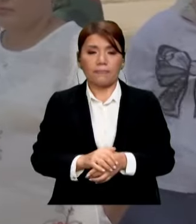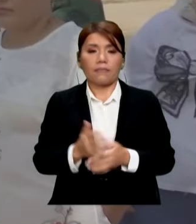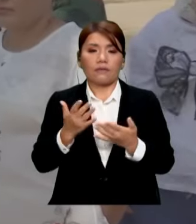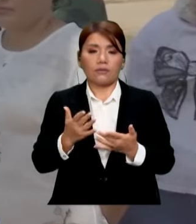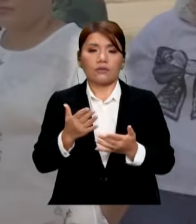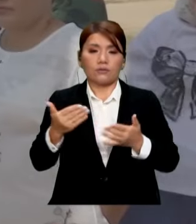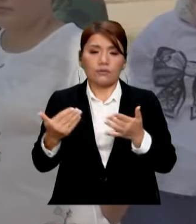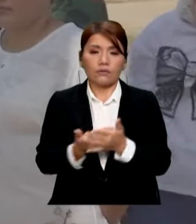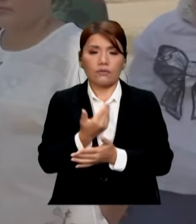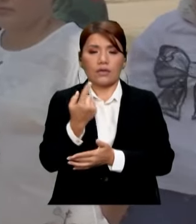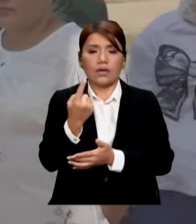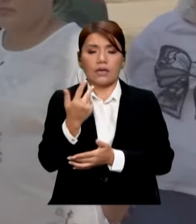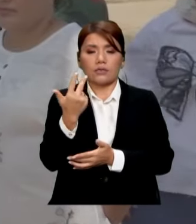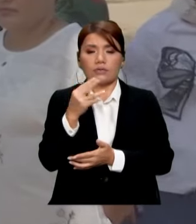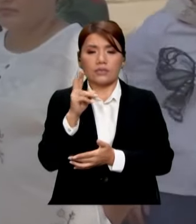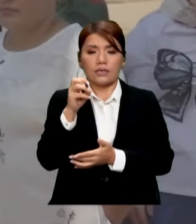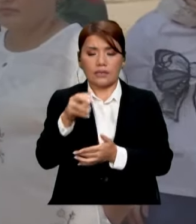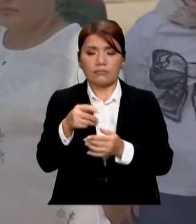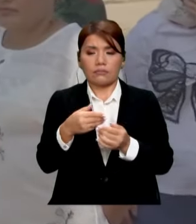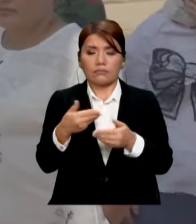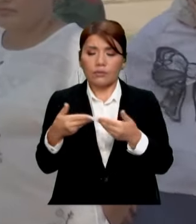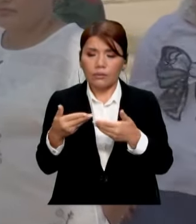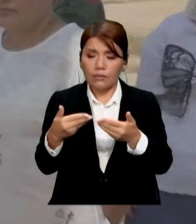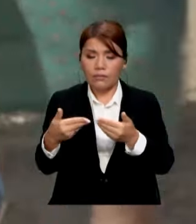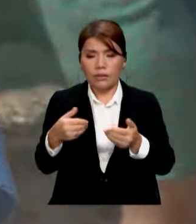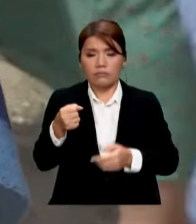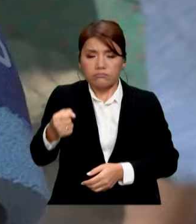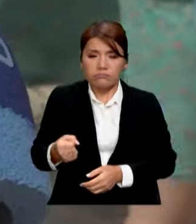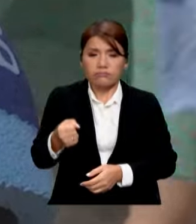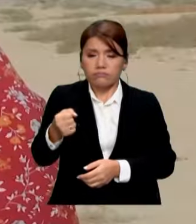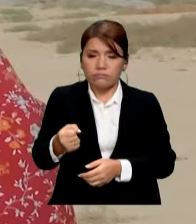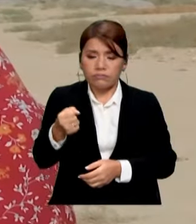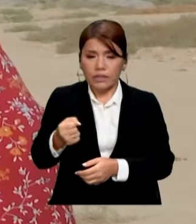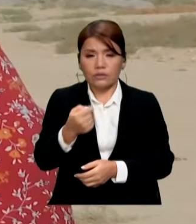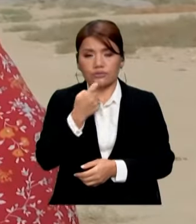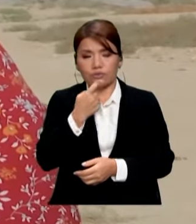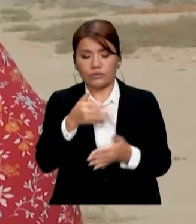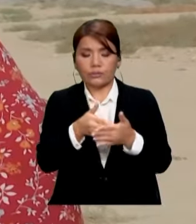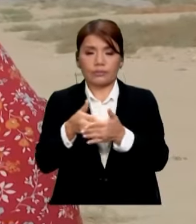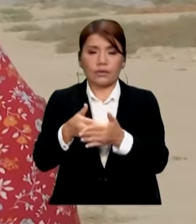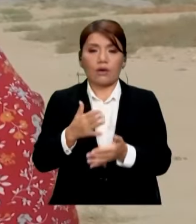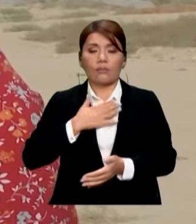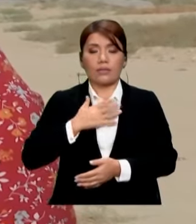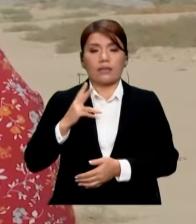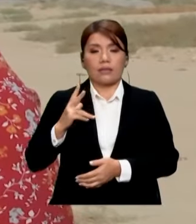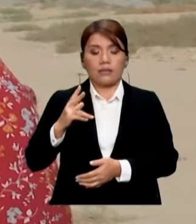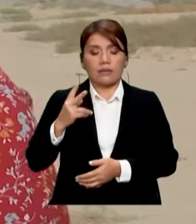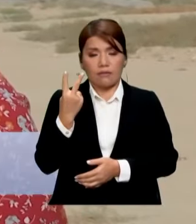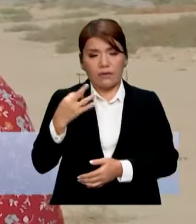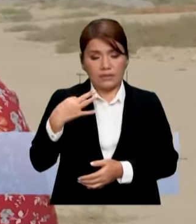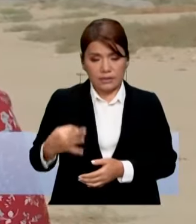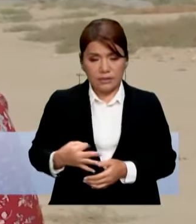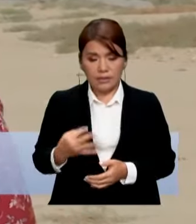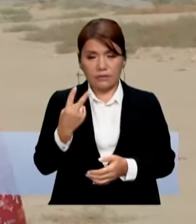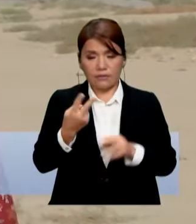Енді 3 километрге жүру де оңай емес. Мына таяқпен. Мектепке екі балам барады. Біреу түске дейін, біреу түстен кейін